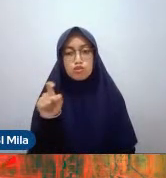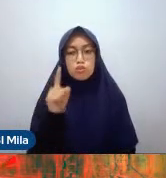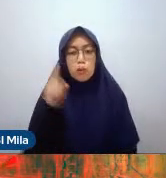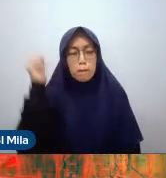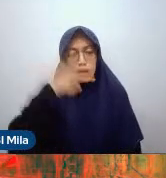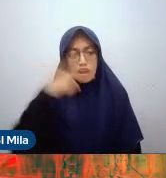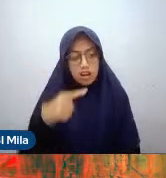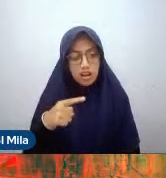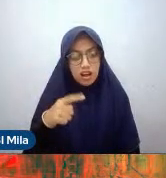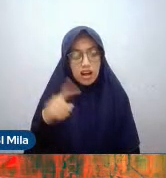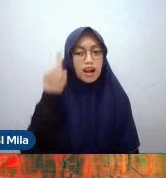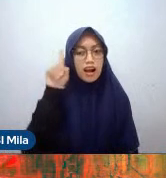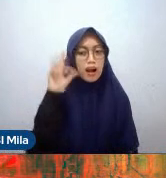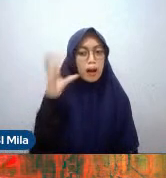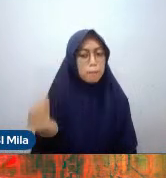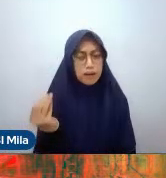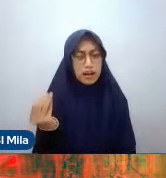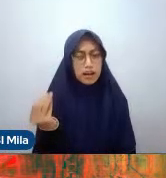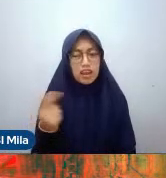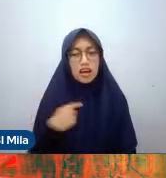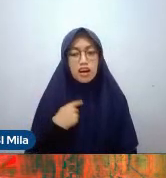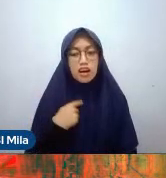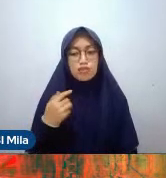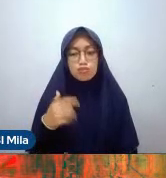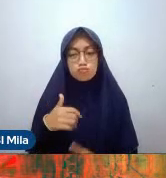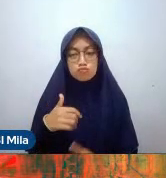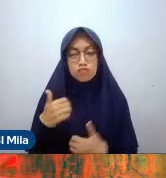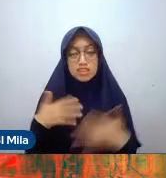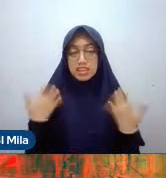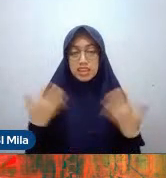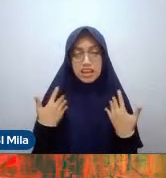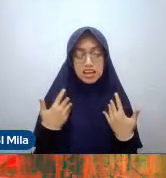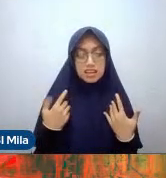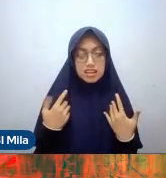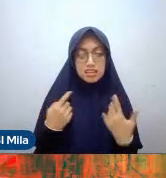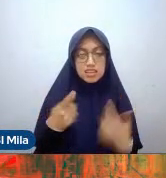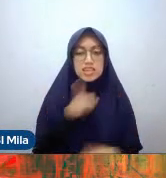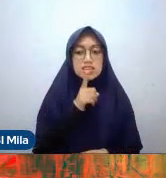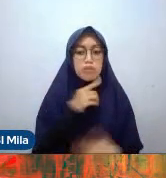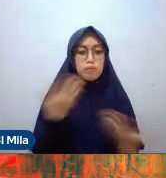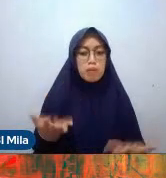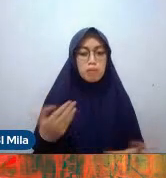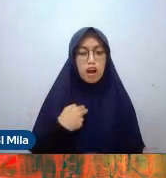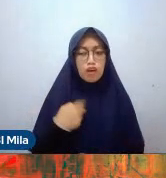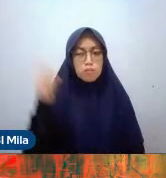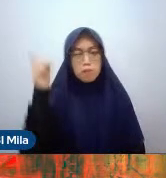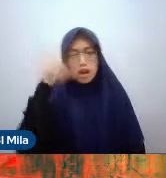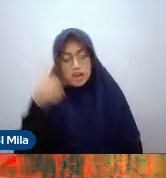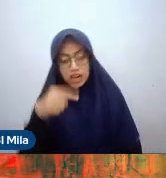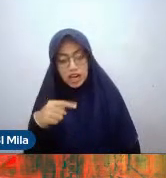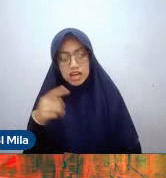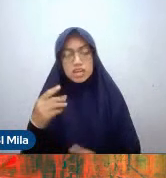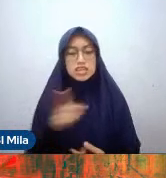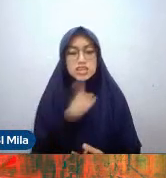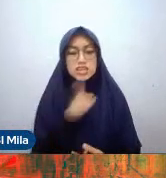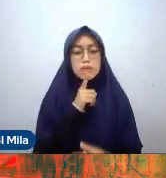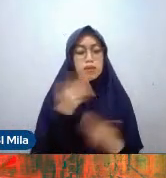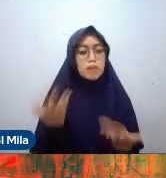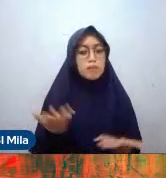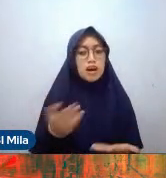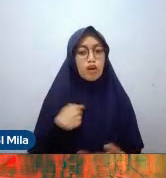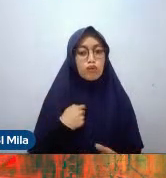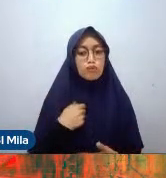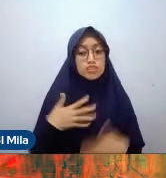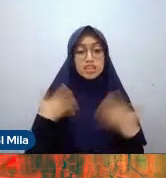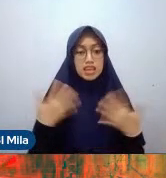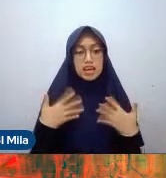menyebabkan saya sedih, apa yang bisa menyebabkan saya takut. Nah, sehingga dia bisa mengantisipasi. Ketika dia bisa mengantisipasi, dia